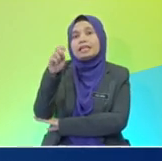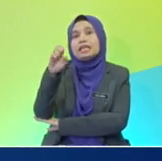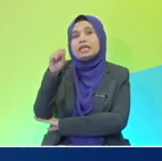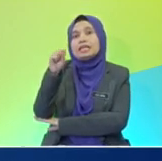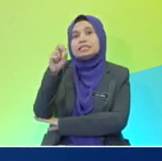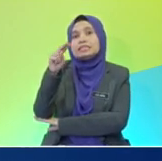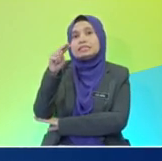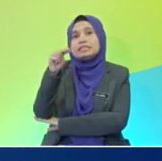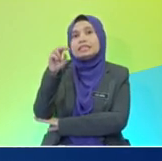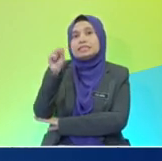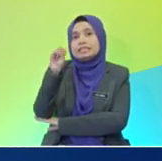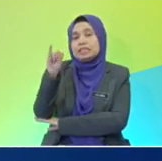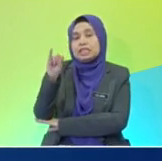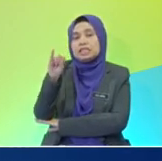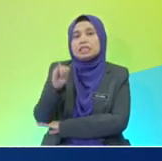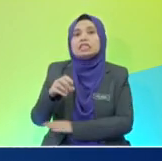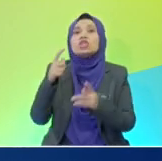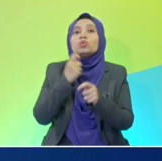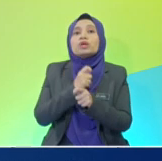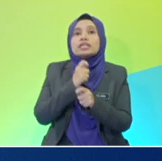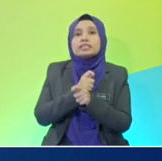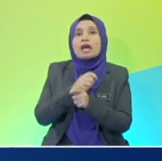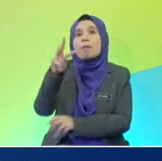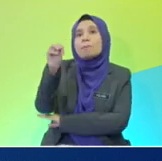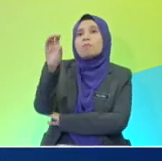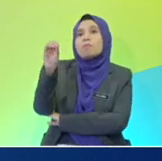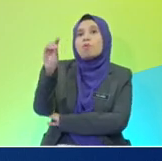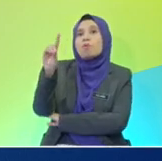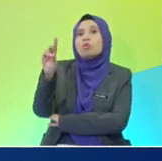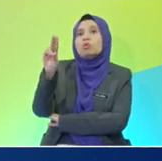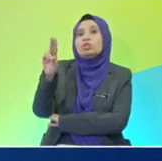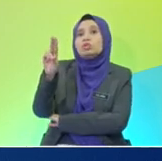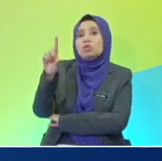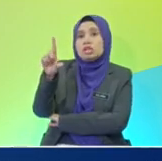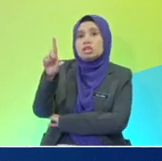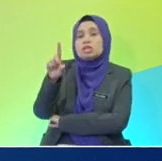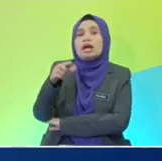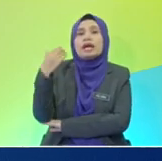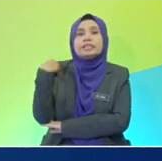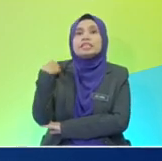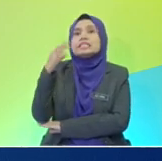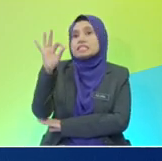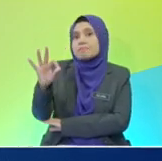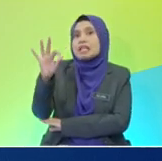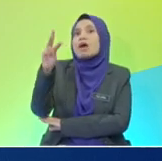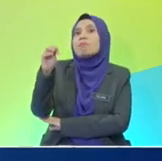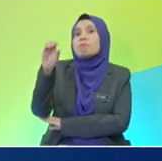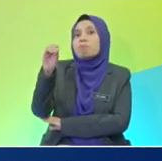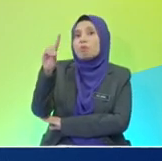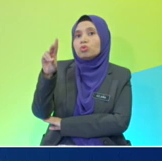dan modul di mana tugasnya mode ini terdapat 9 modul yang murid